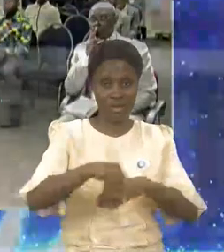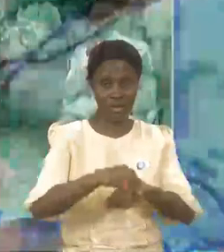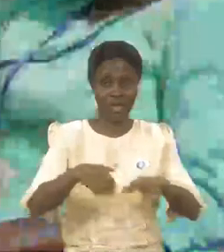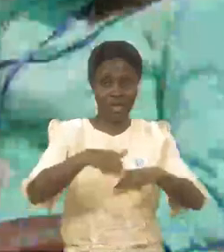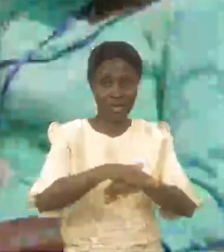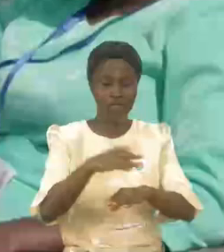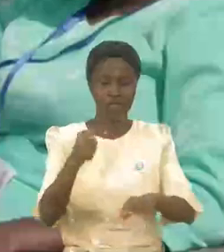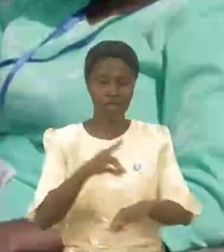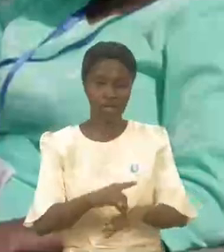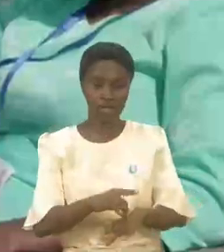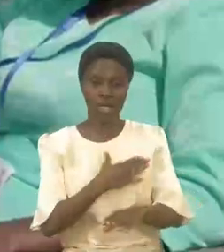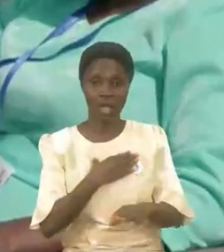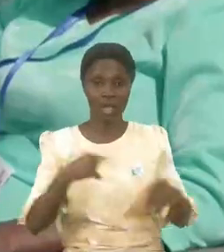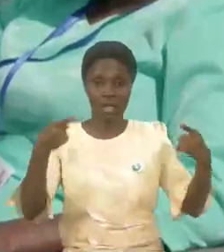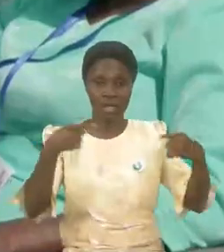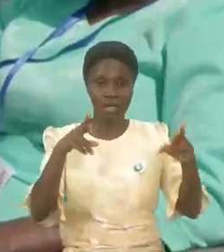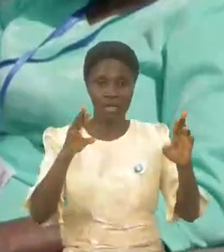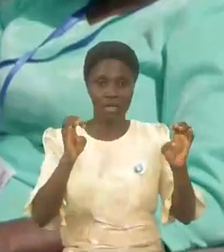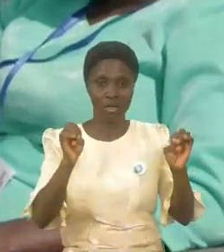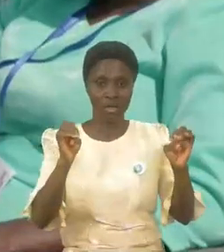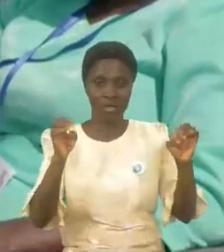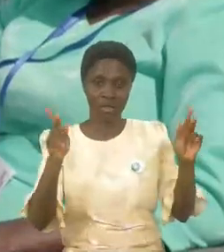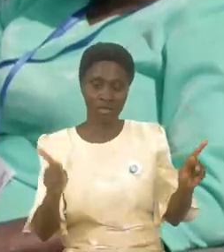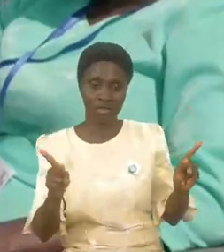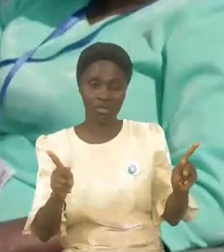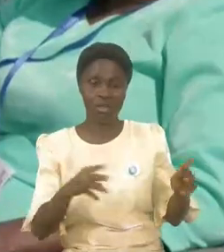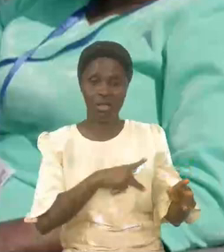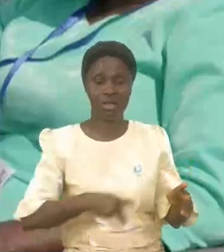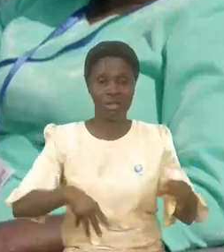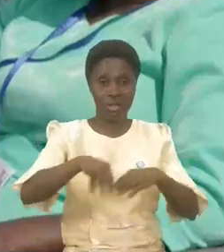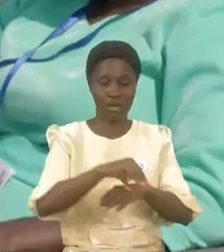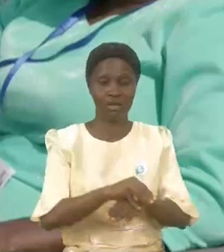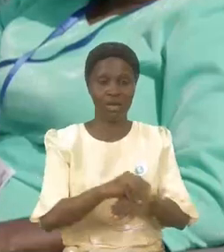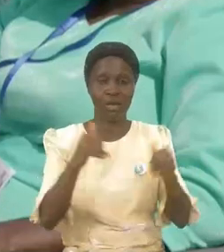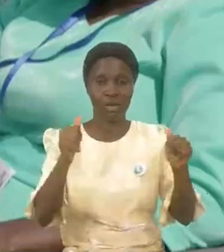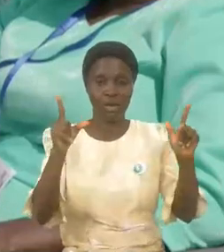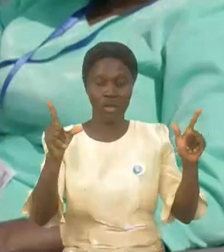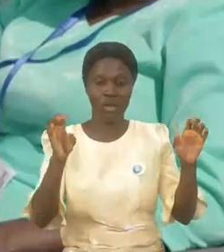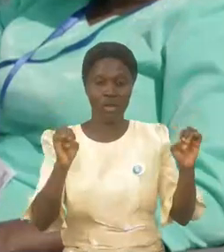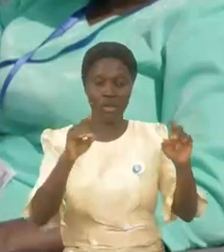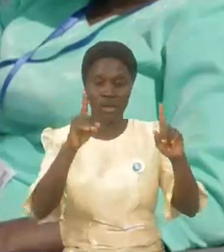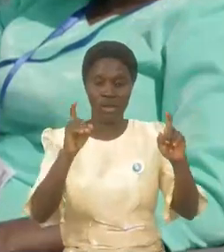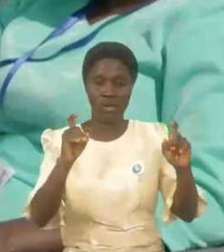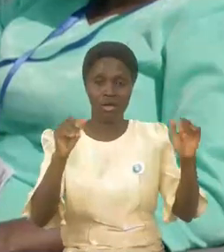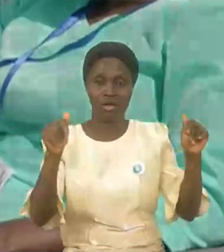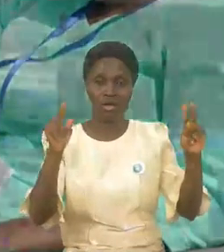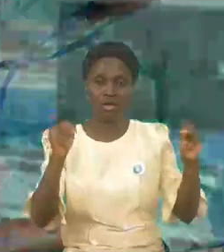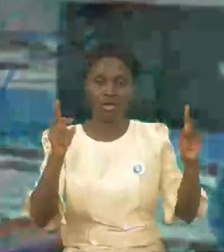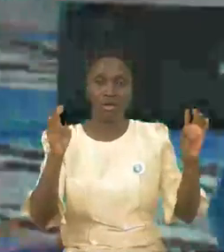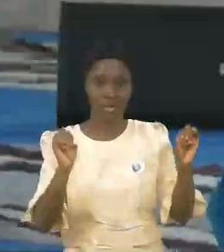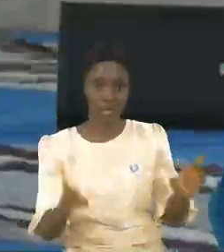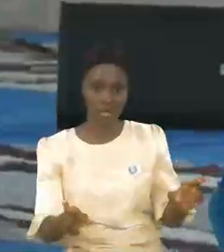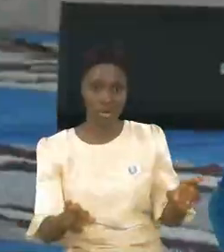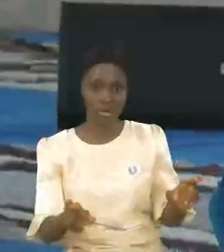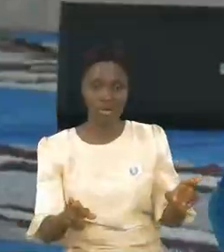c'est l'empire médo-perse sur toute la terre. Et le troisième empire, l'empire grec, Alexandre le